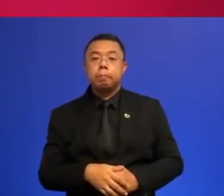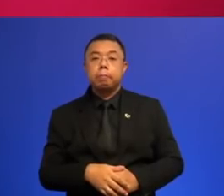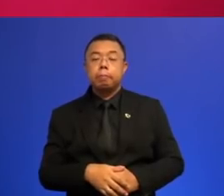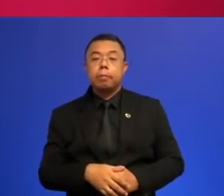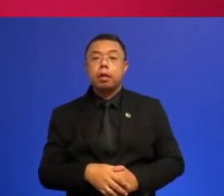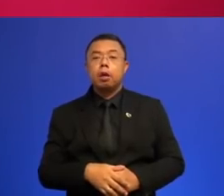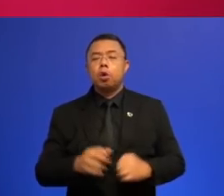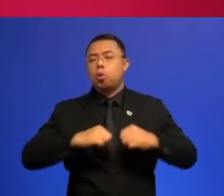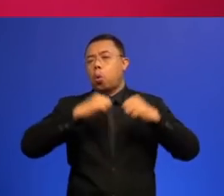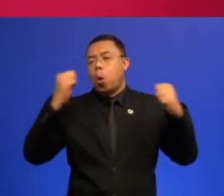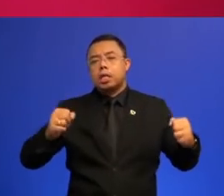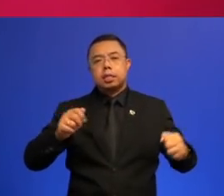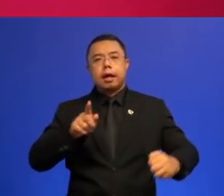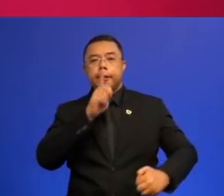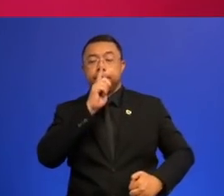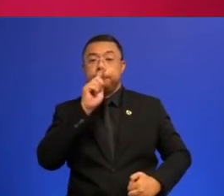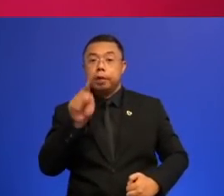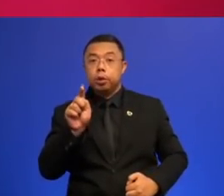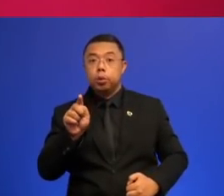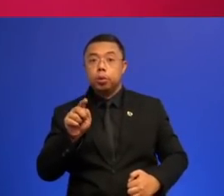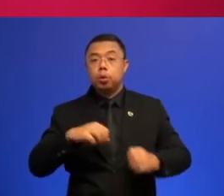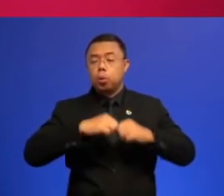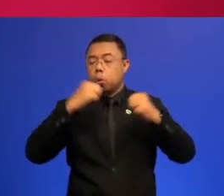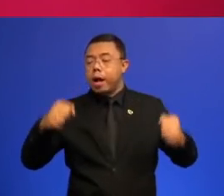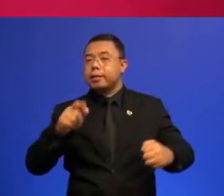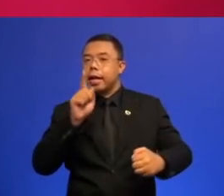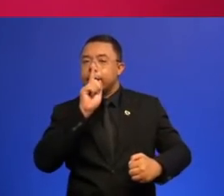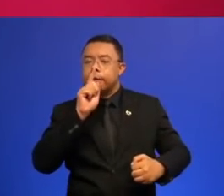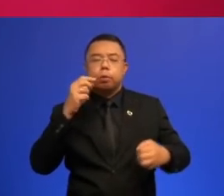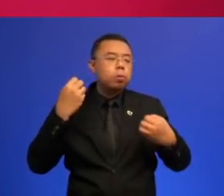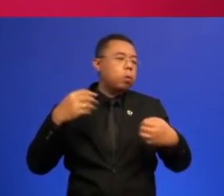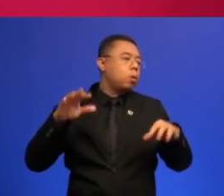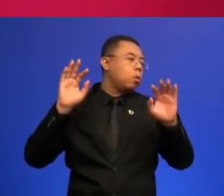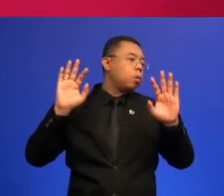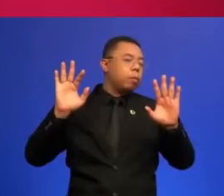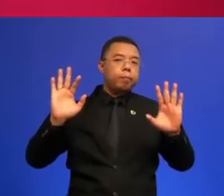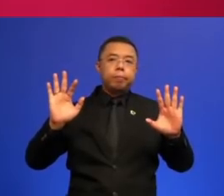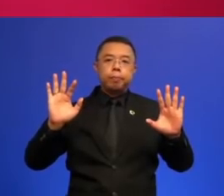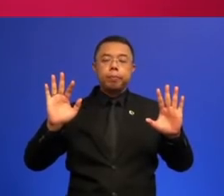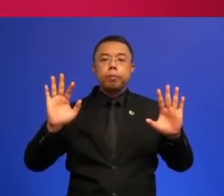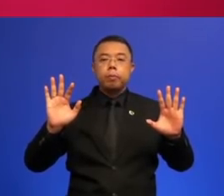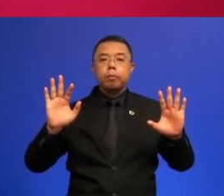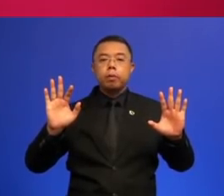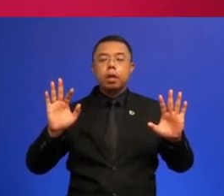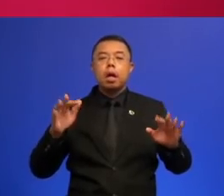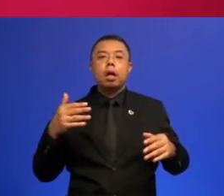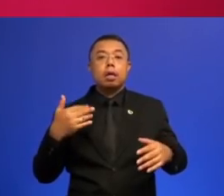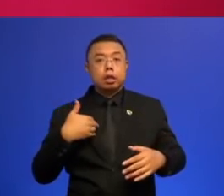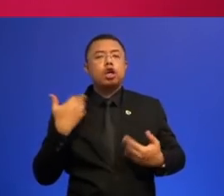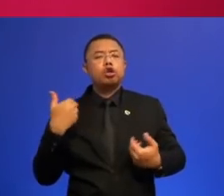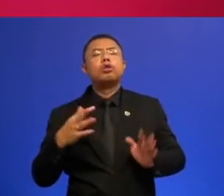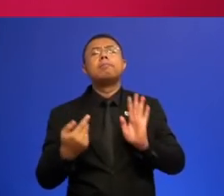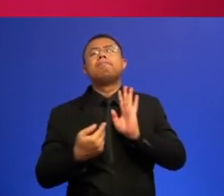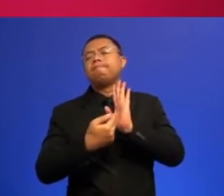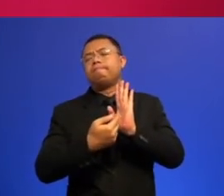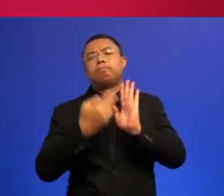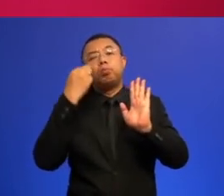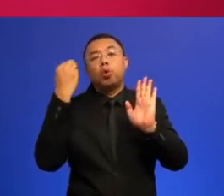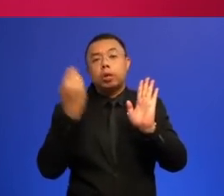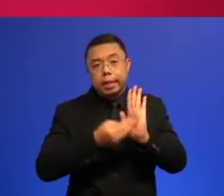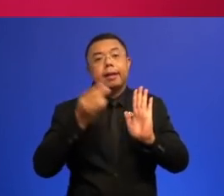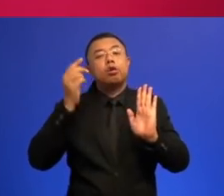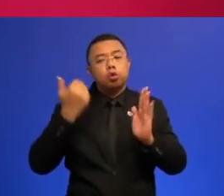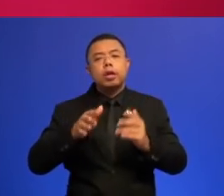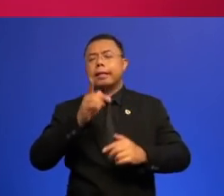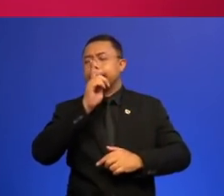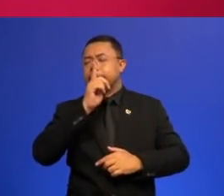Ya, kuasa itu. Kuasa diam itu luar biasa. Ya. Waduh, saya sudah membuktikan, saudara.